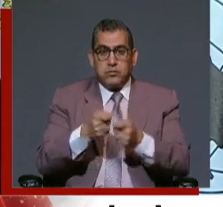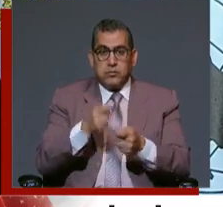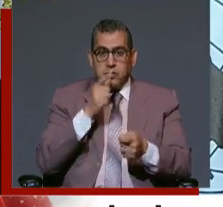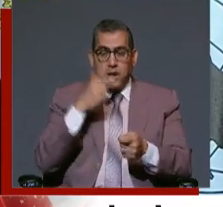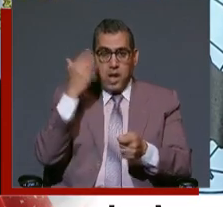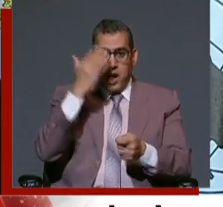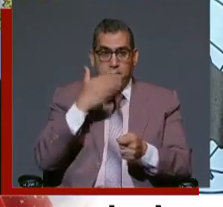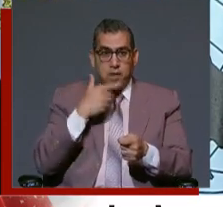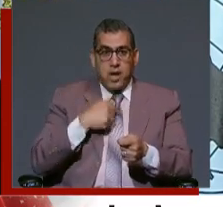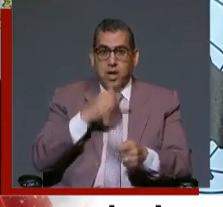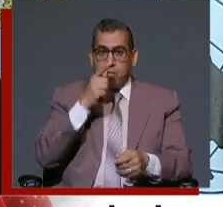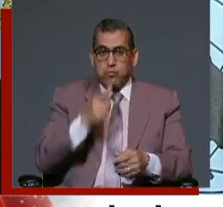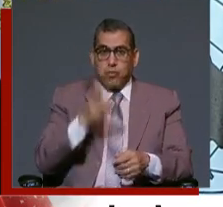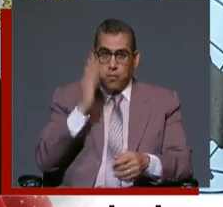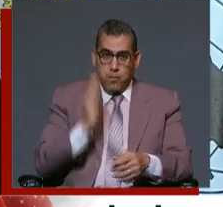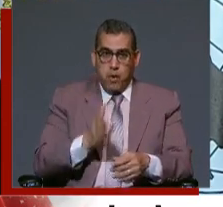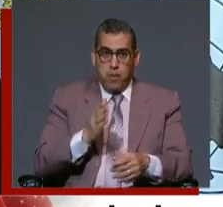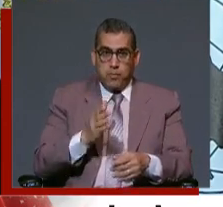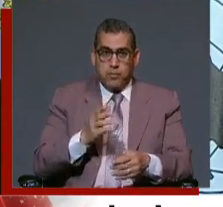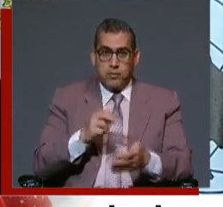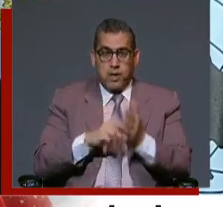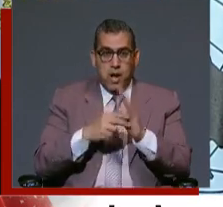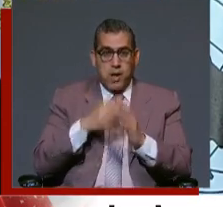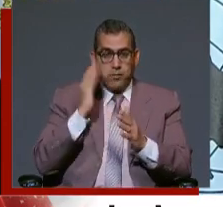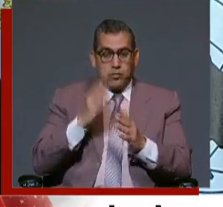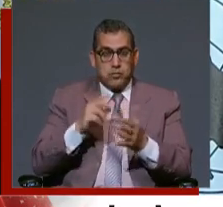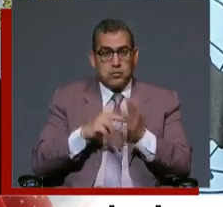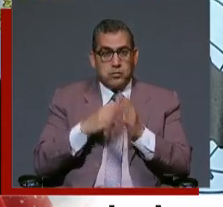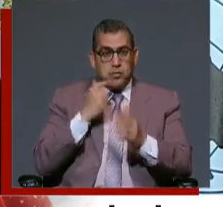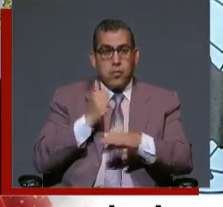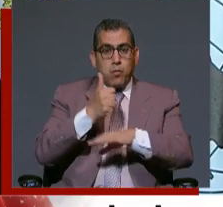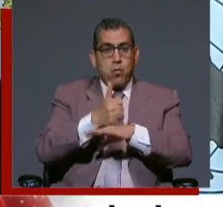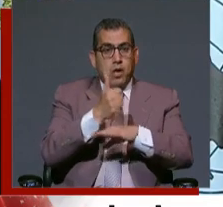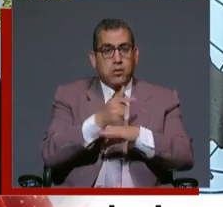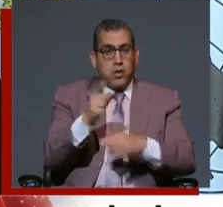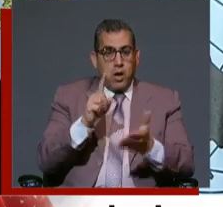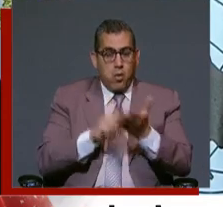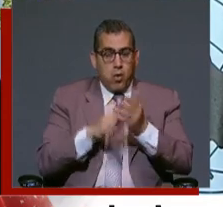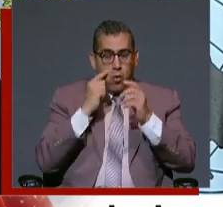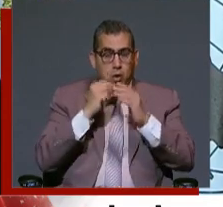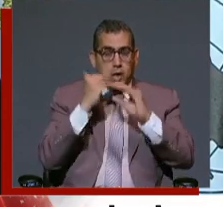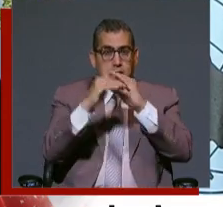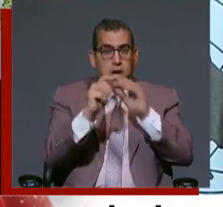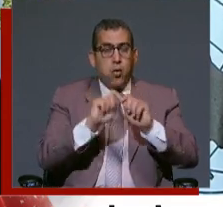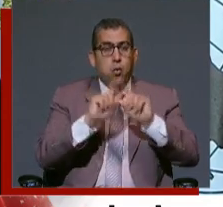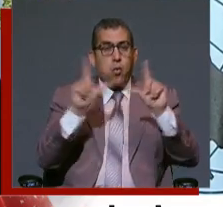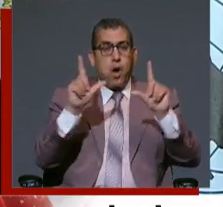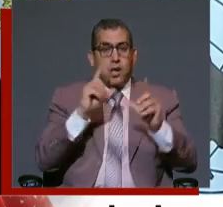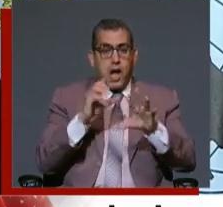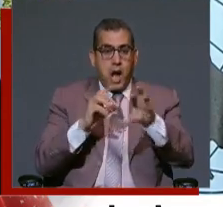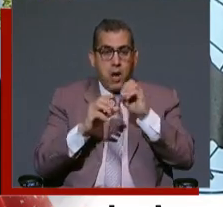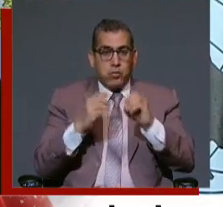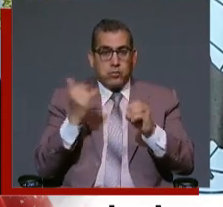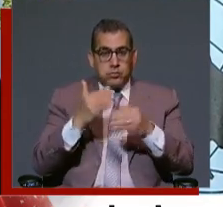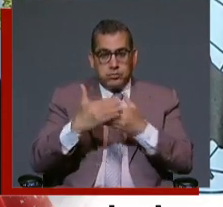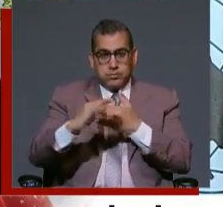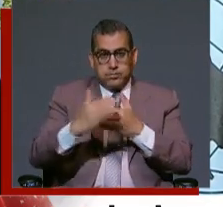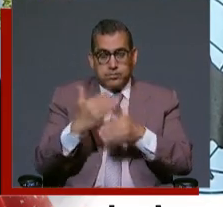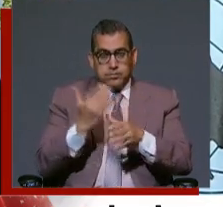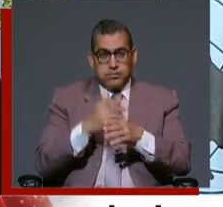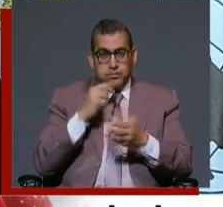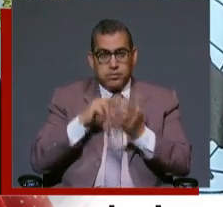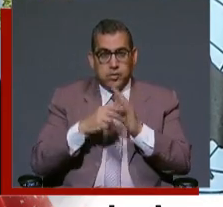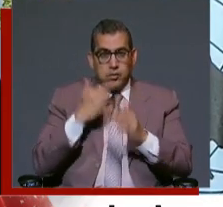أرى إمكانية أن تتبنى هذه المؤسسات رسالة واضحة تقضي بتجنب التوسع في